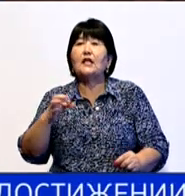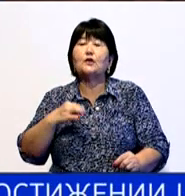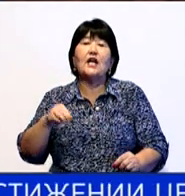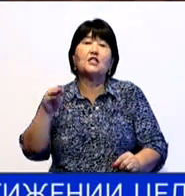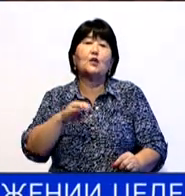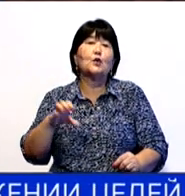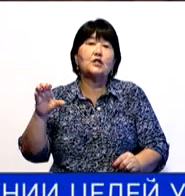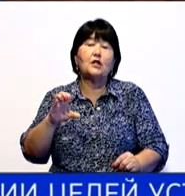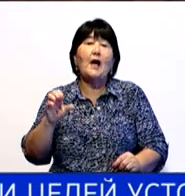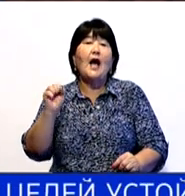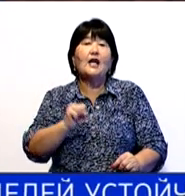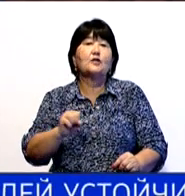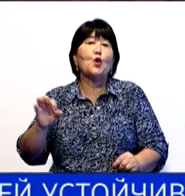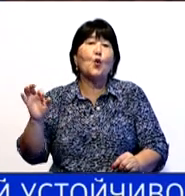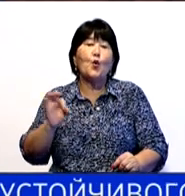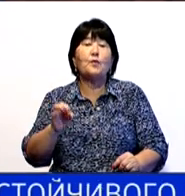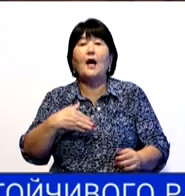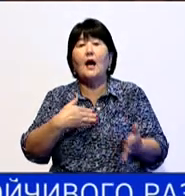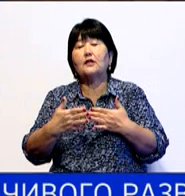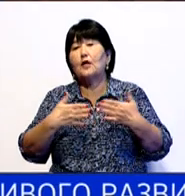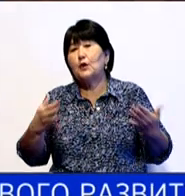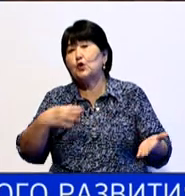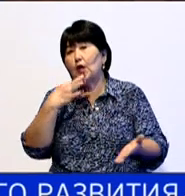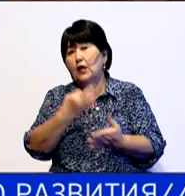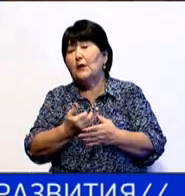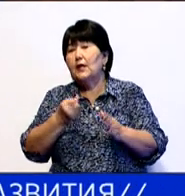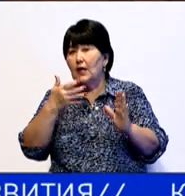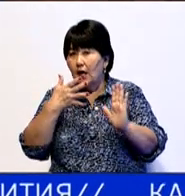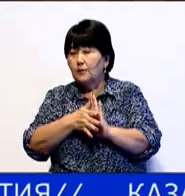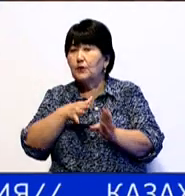Жандос Тиркинбекулы, Асылбек Умурбекулы, отнеситесь с большой ответственностью и освоите бюджет полностью.